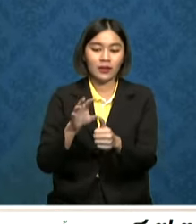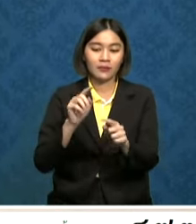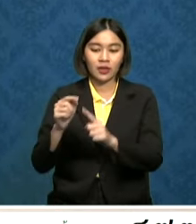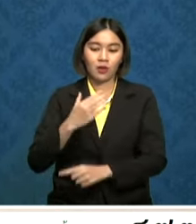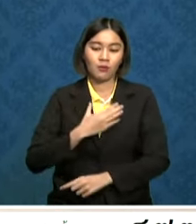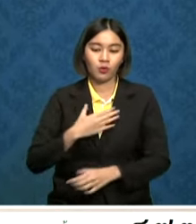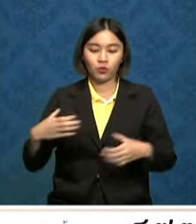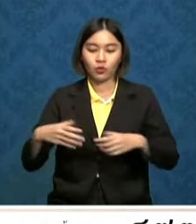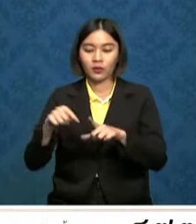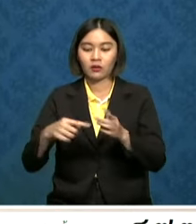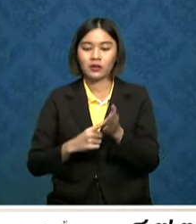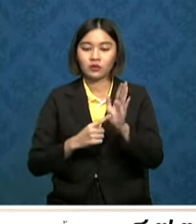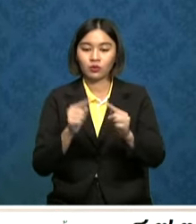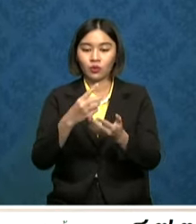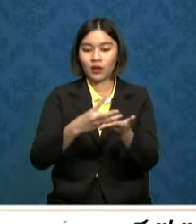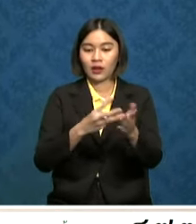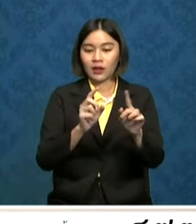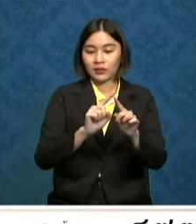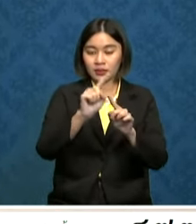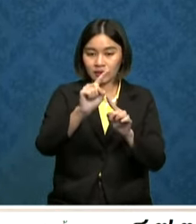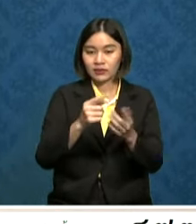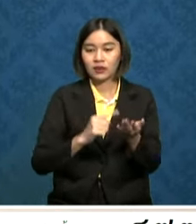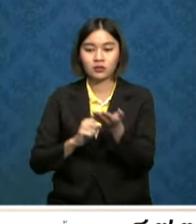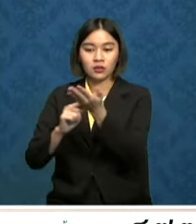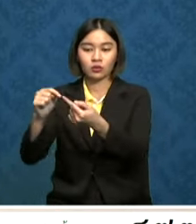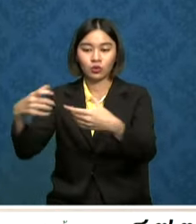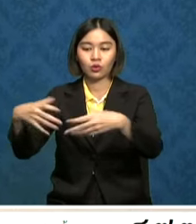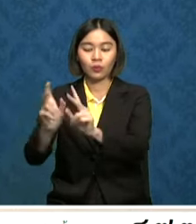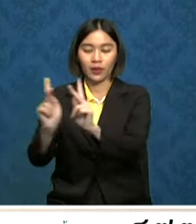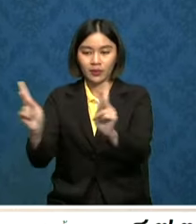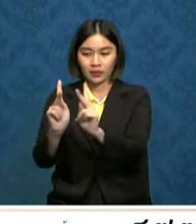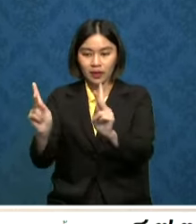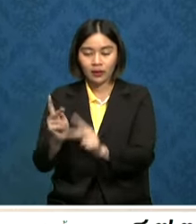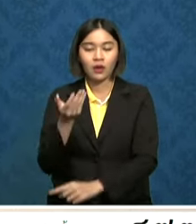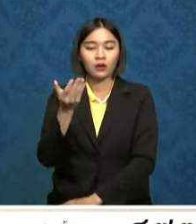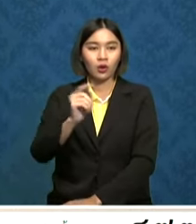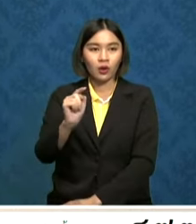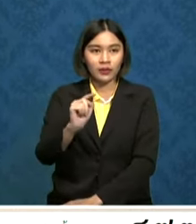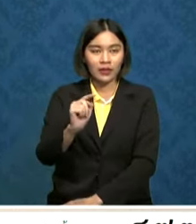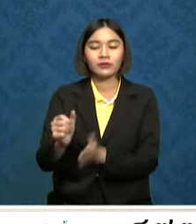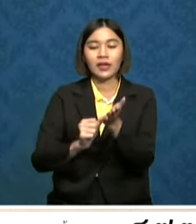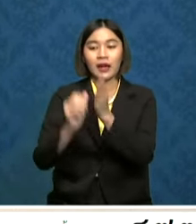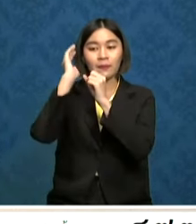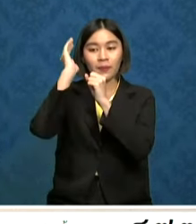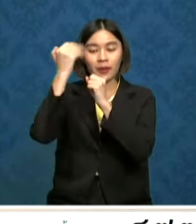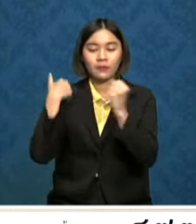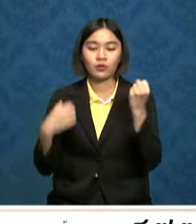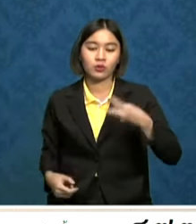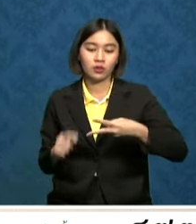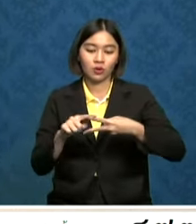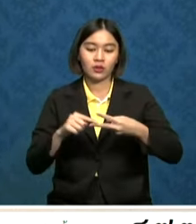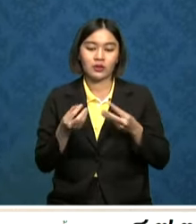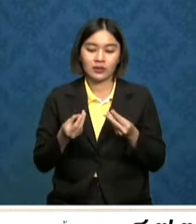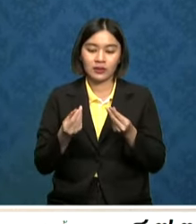มและก็พรรคก้าวไกลได้เสนอในวาระที่1แล้วก็ไปนำเสนอในชั้นกรรมาธิการนะครับเพียงแต่ว่าจะขออนุญาตสงวนความเห็นไว้ใน2ประเด็นในเชิงราย